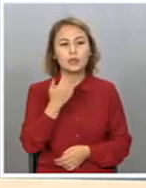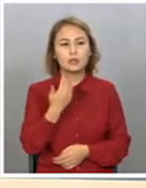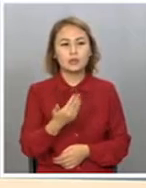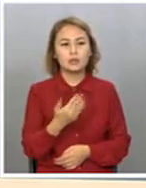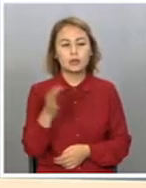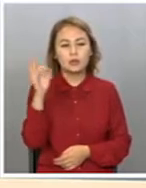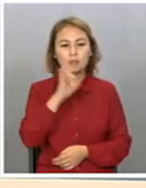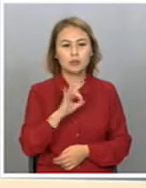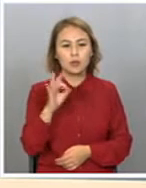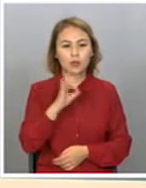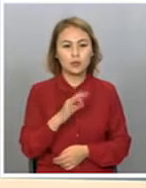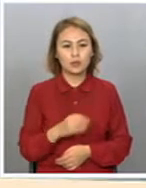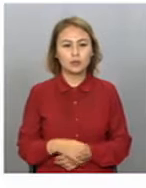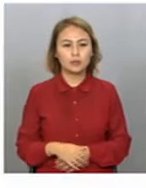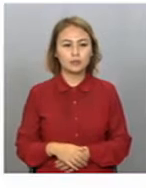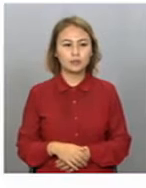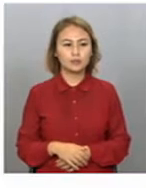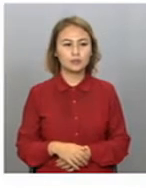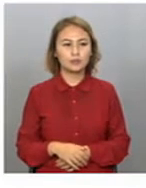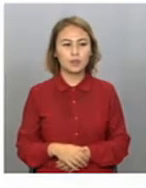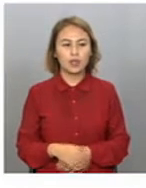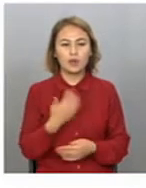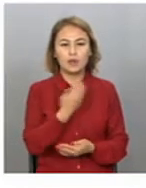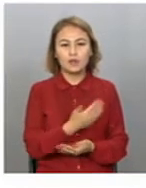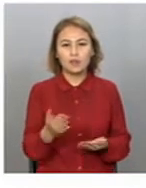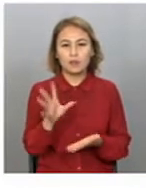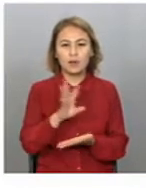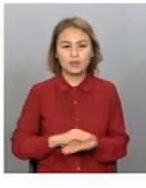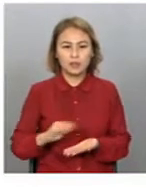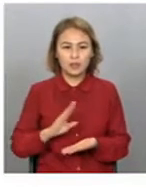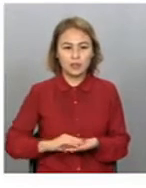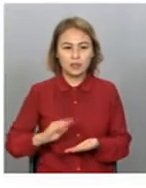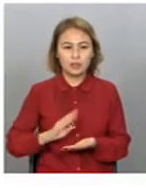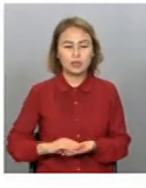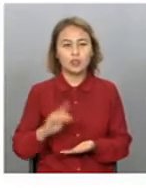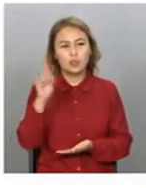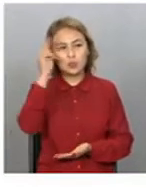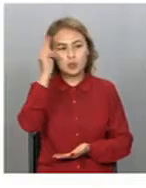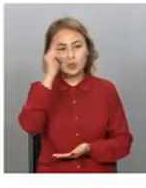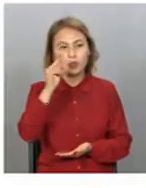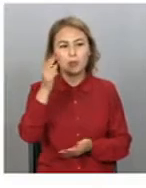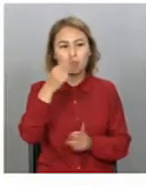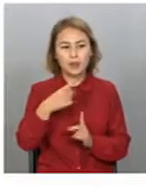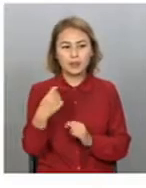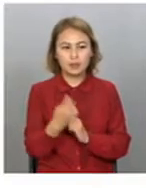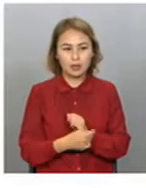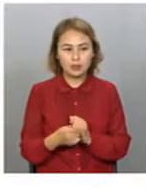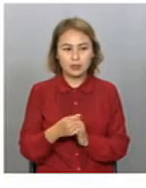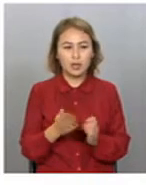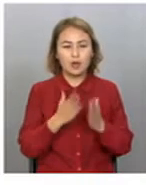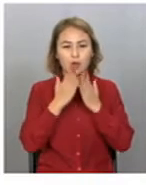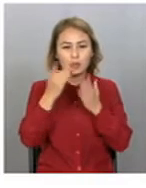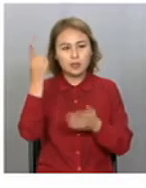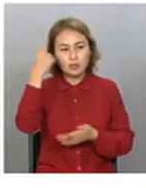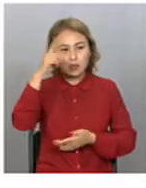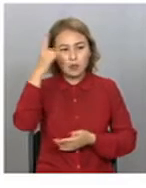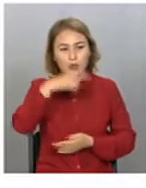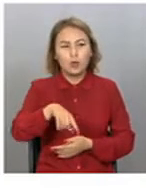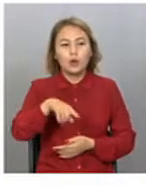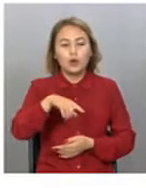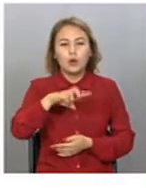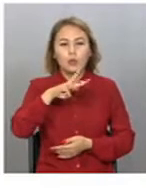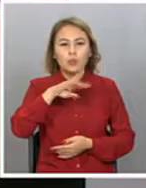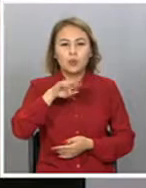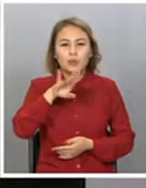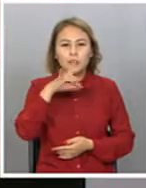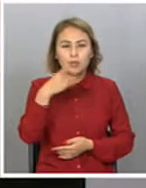уроке. Вы повторите изученный материал, прочитаете русскую народную сказку «Мудрый